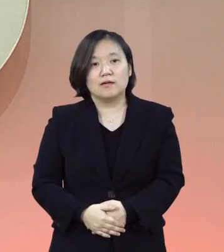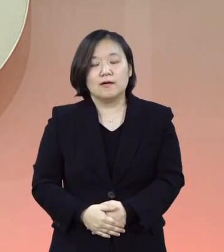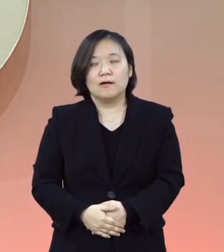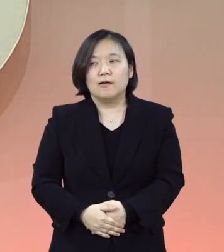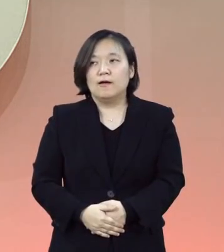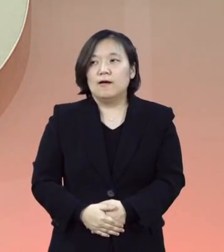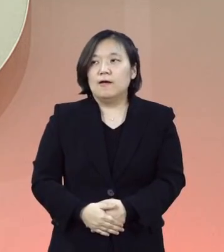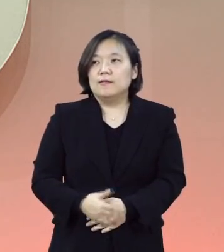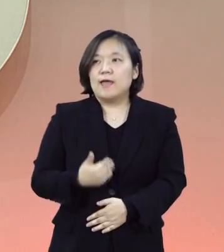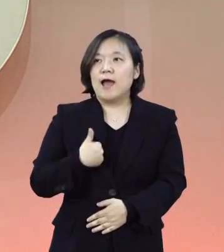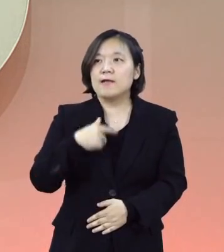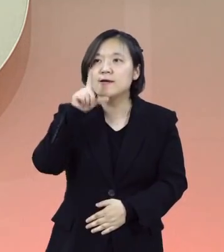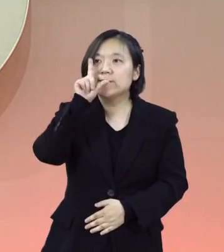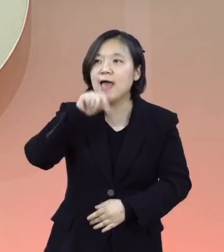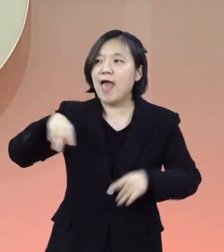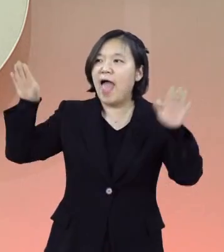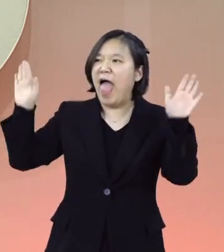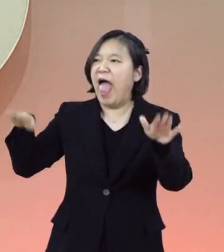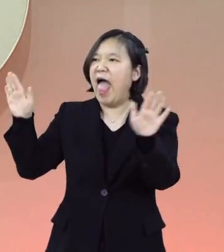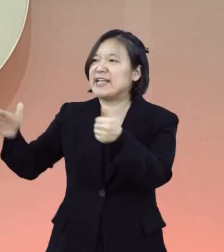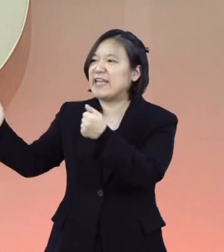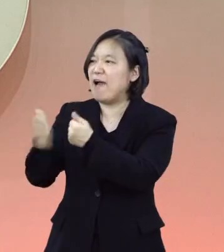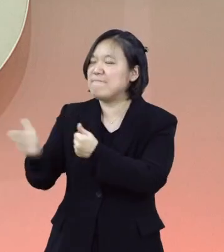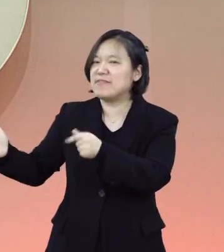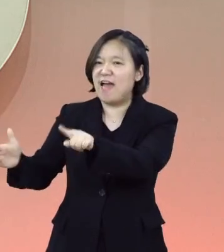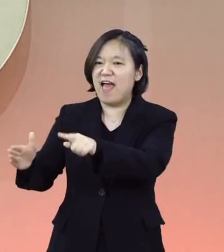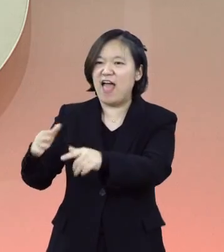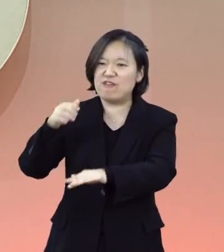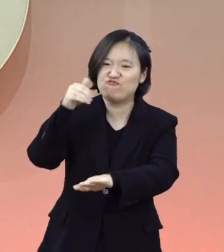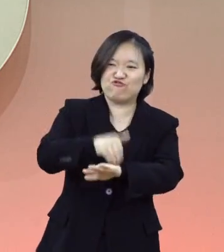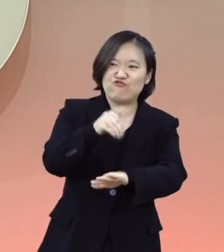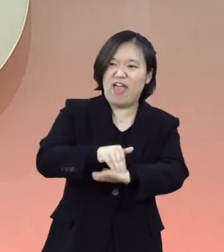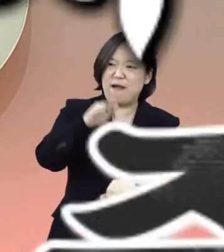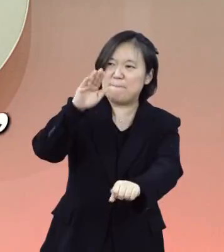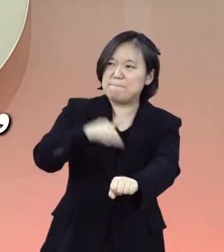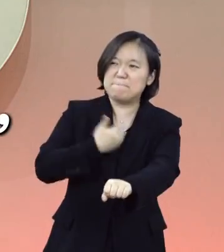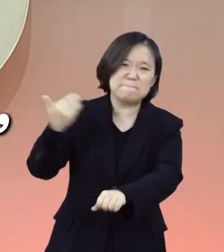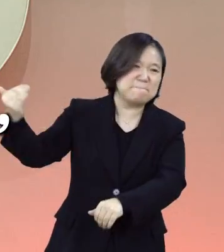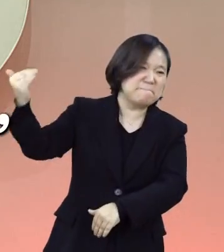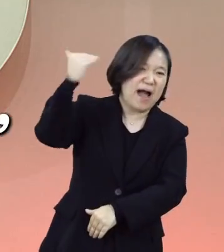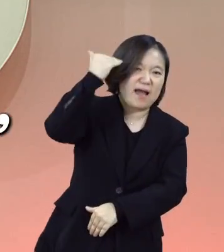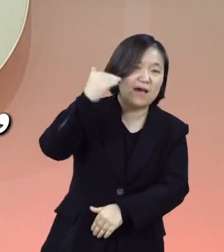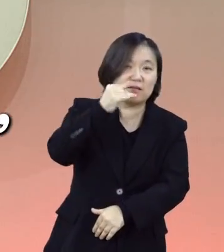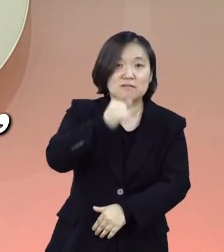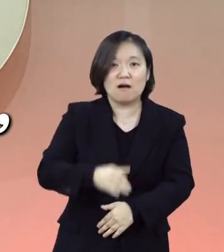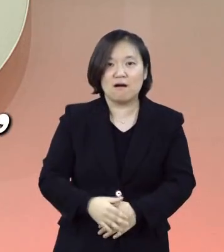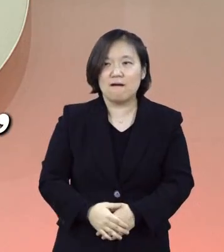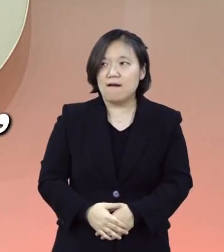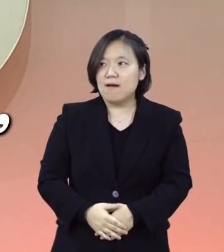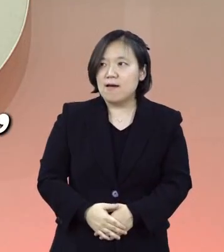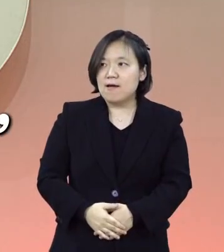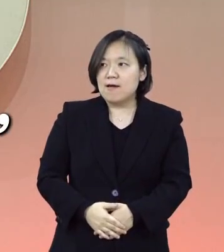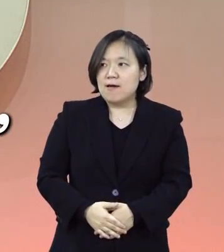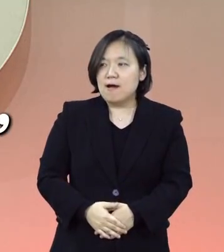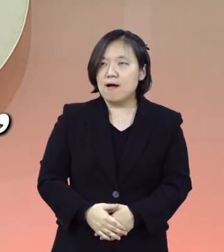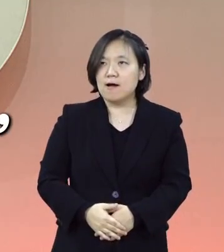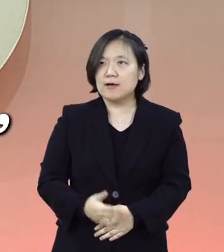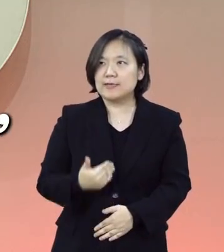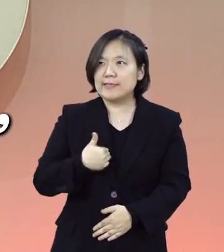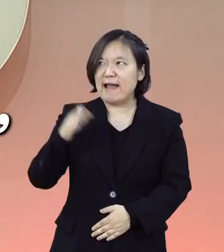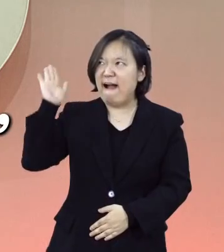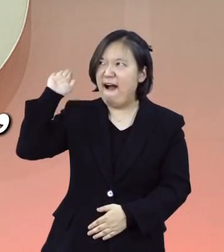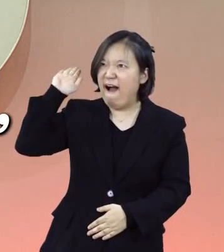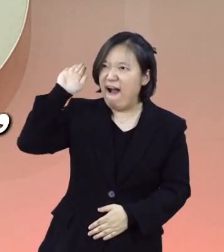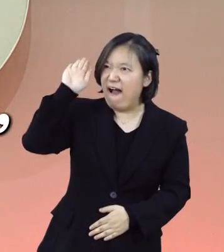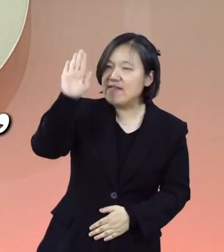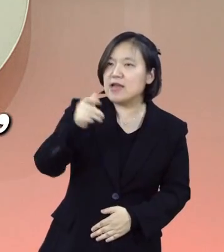내가 저놈의 새들 때문에 수행을 못하겠다. 내가 언젠가 살쾡이가 돼서